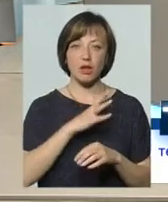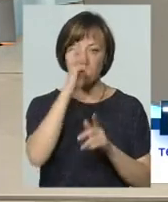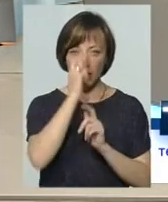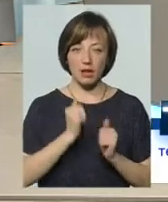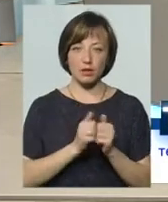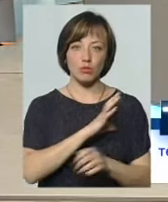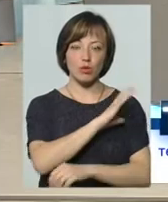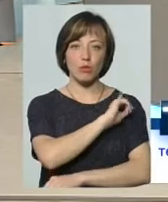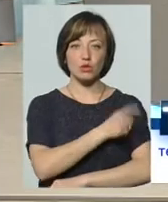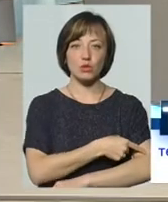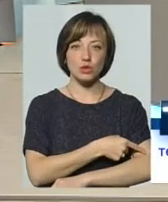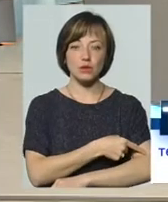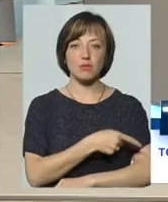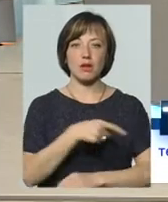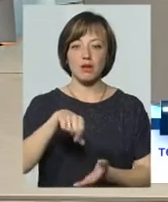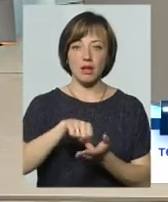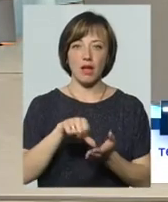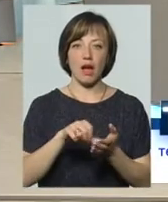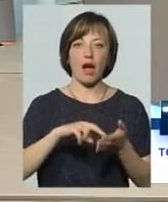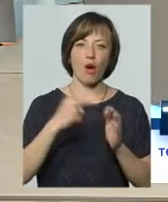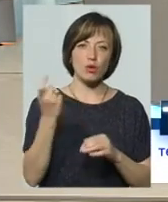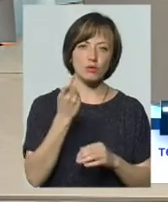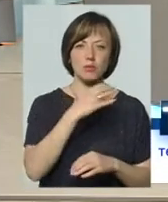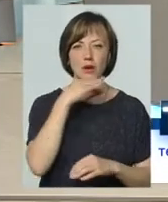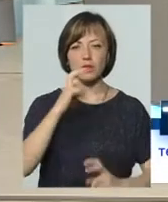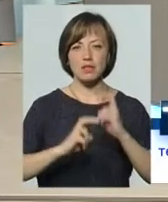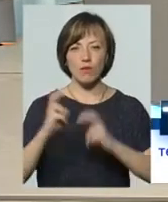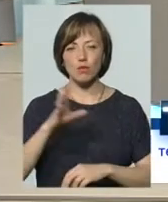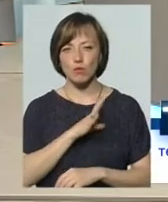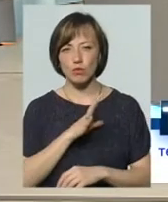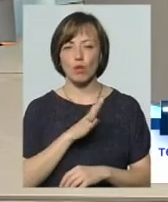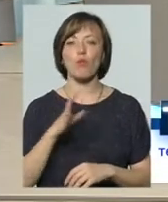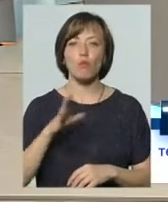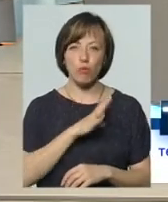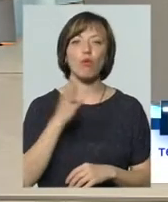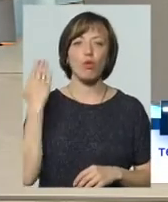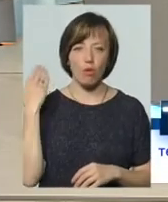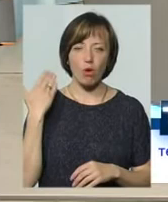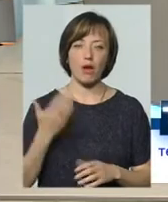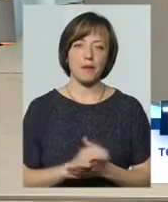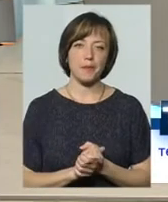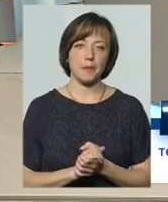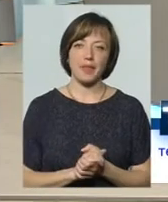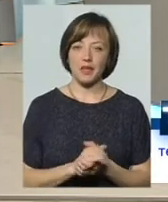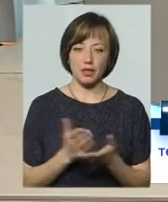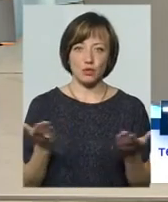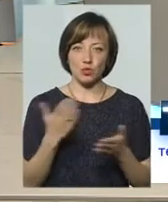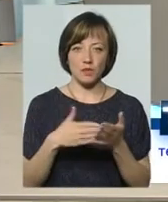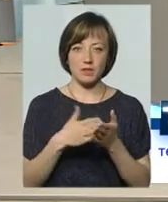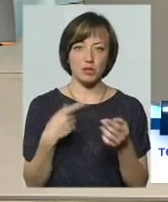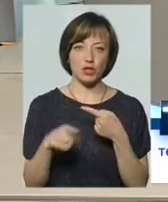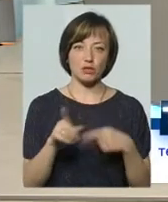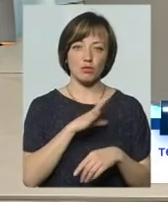була потужним гравцем економічним, багато заводів було. Тобто, було, ну, скажімо, економіка, і зовсім інші